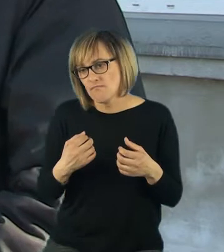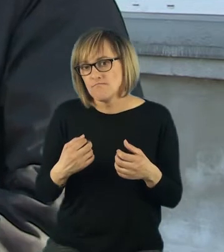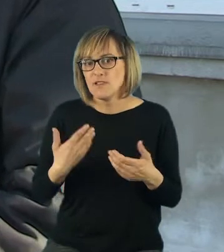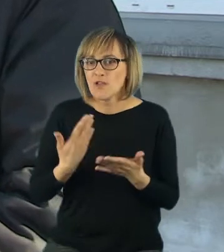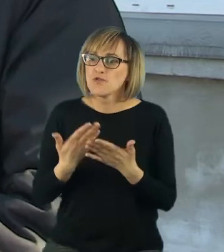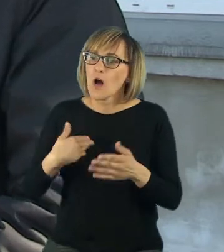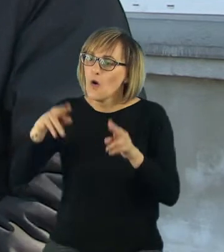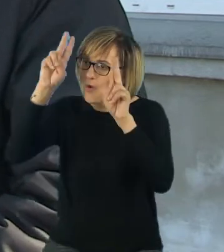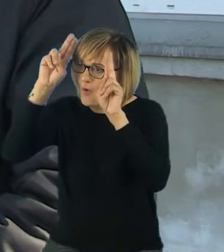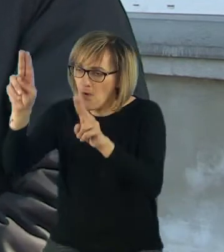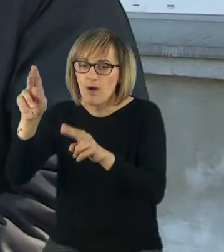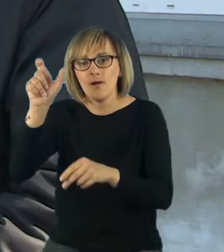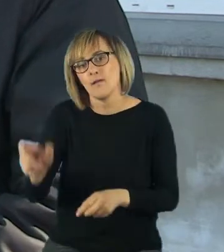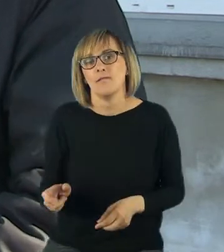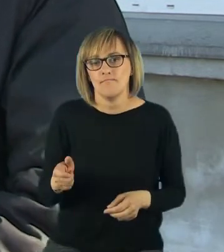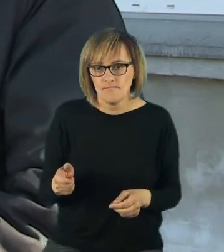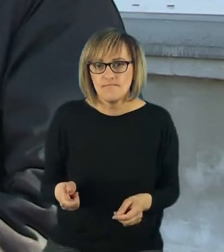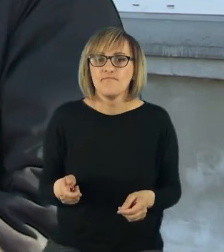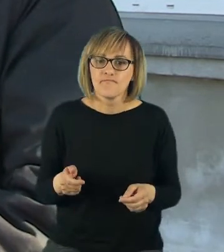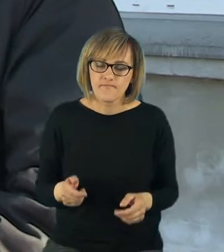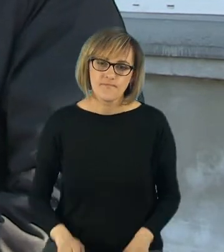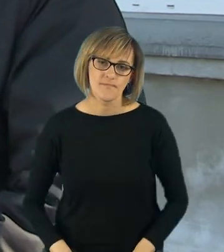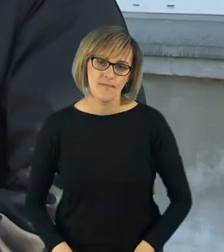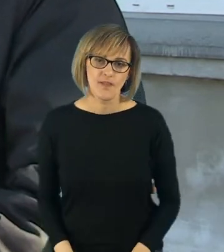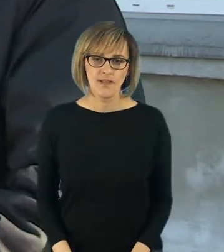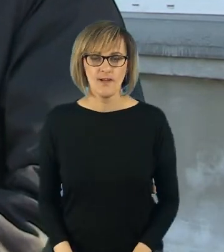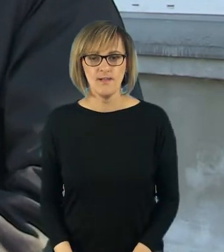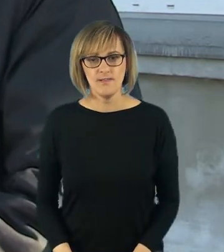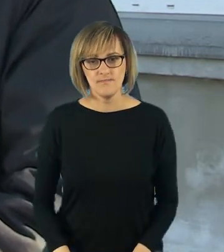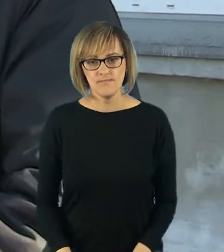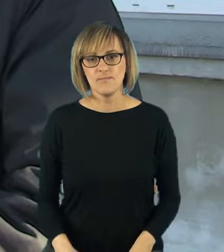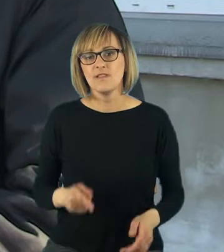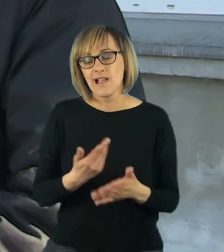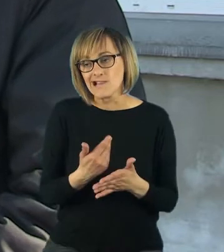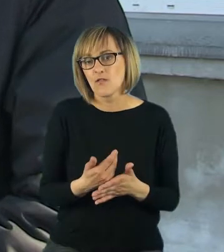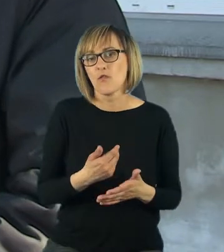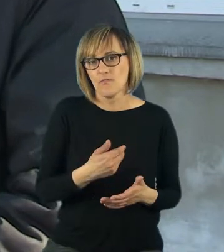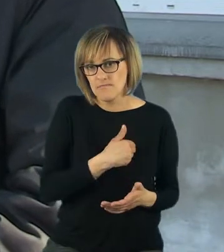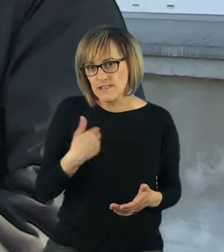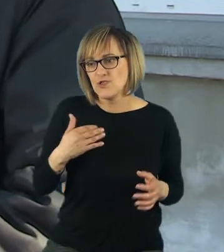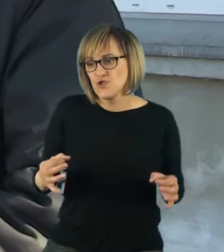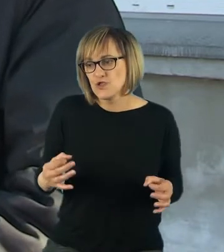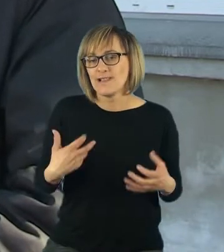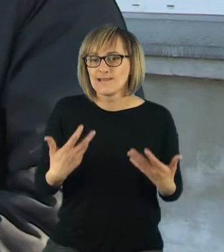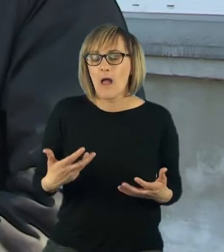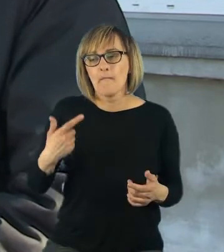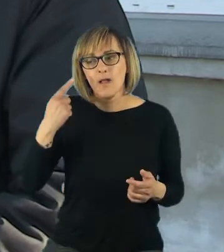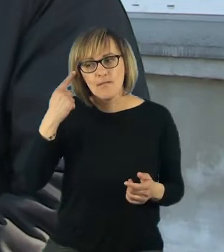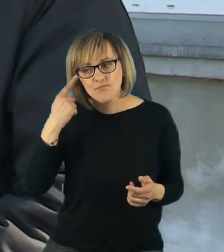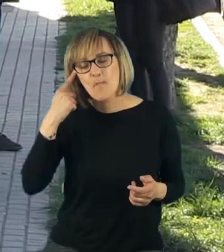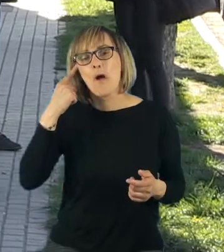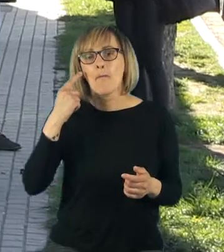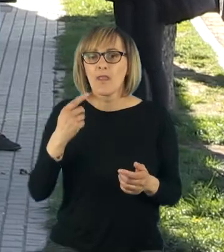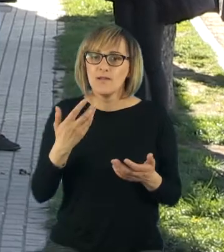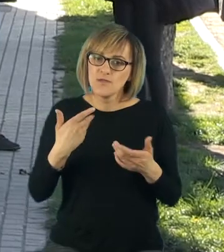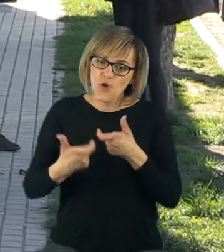że również radni z przeciwnych sobie klubów politycznych mogą taki